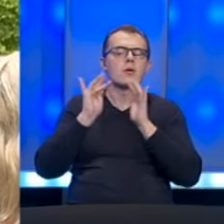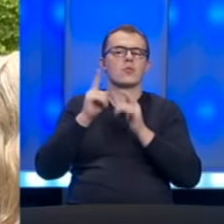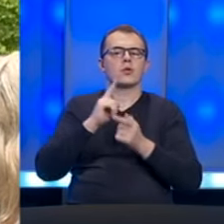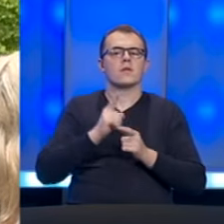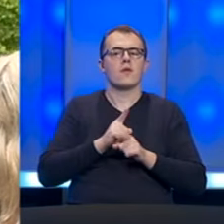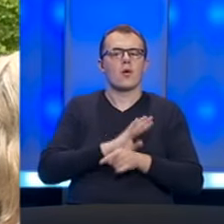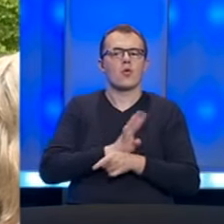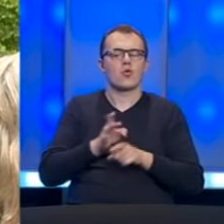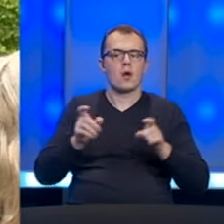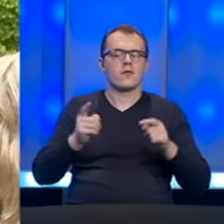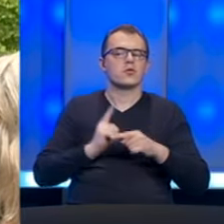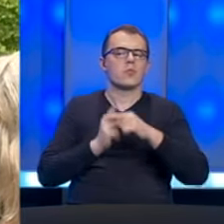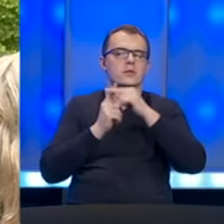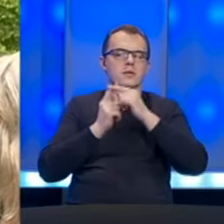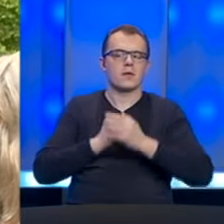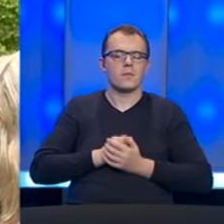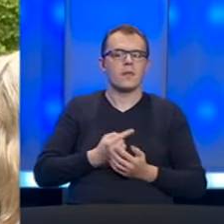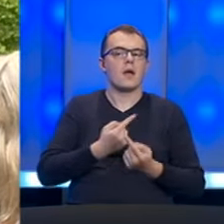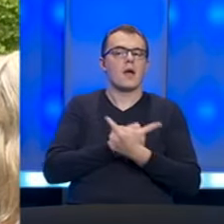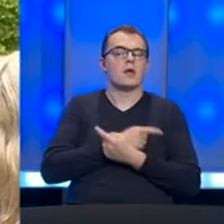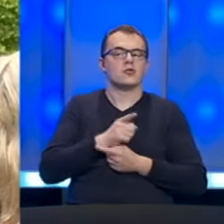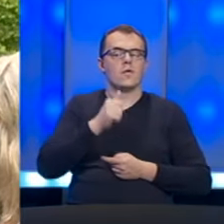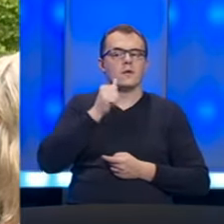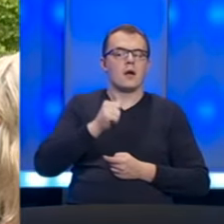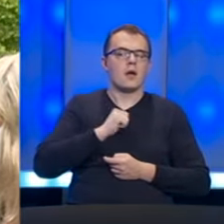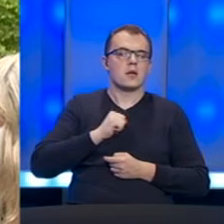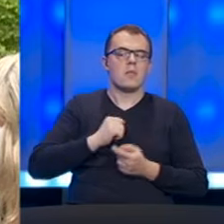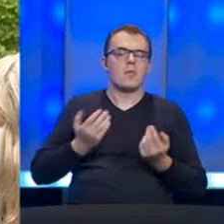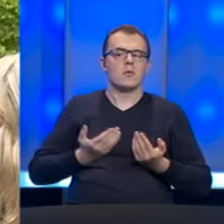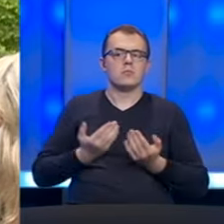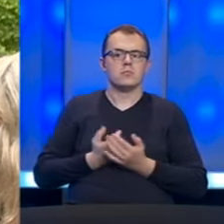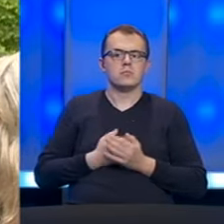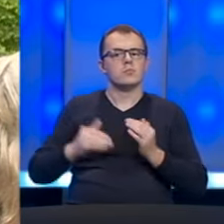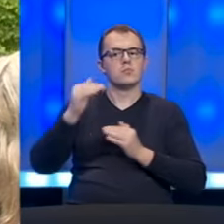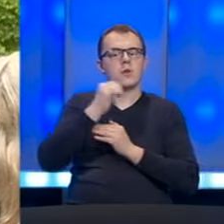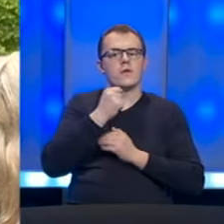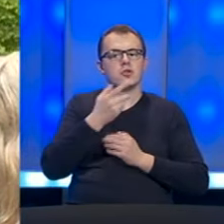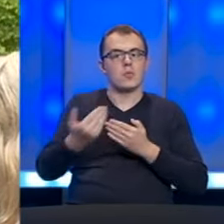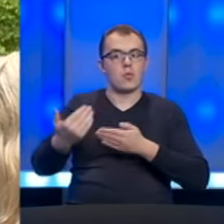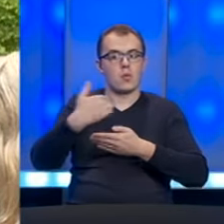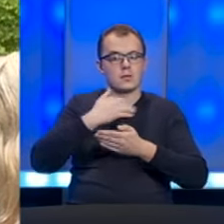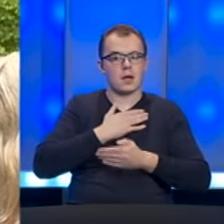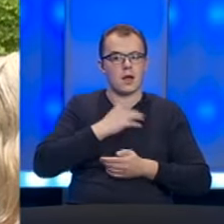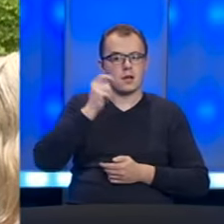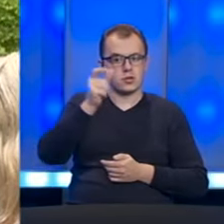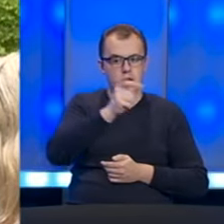koronavirusa pozitivan. Znači, nažalost, ovih dana imamo povećan broj ulazaka naših